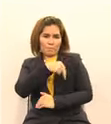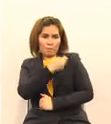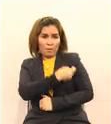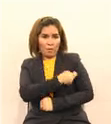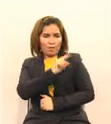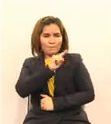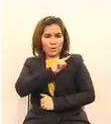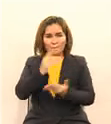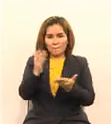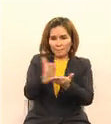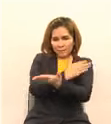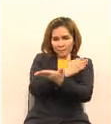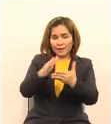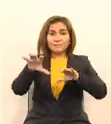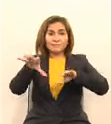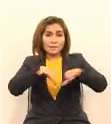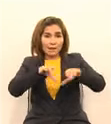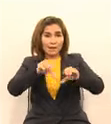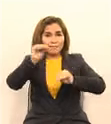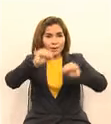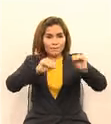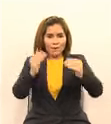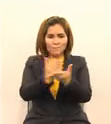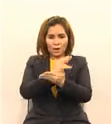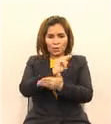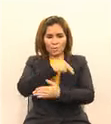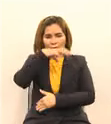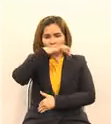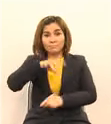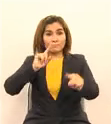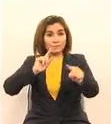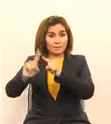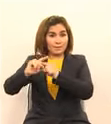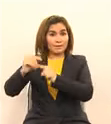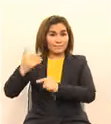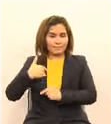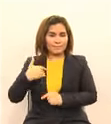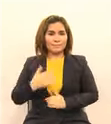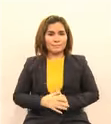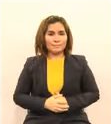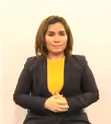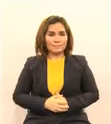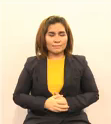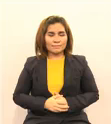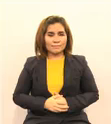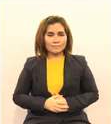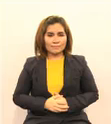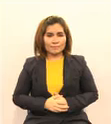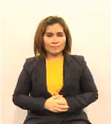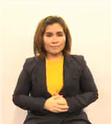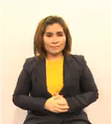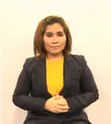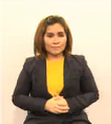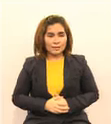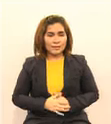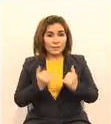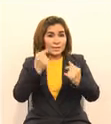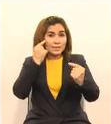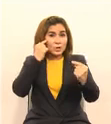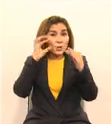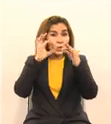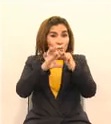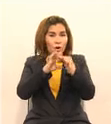บริหารในพื้นที่นะครับแล้วกระจายไปที่โรงพยาบาลนะครับที่อาจจะยังมีข้อกังวล